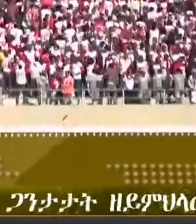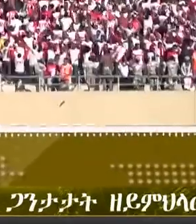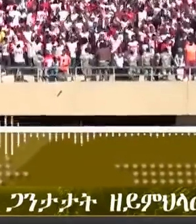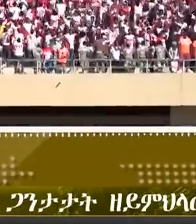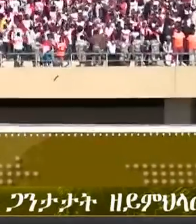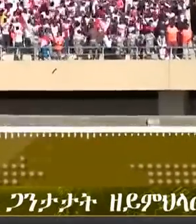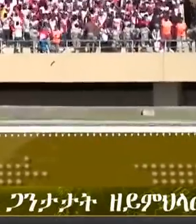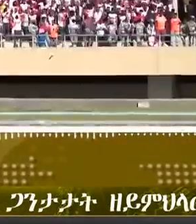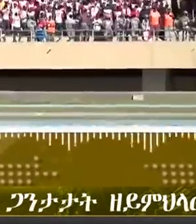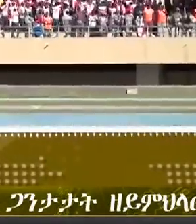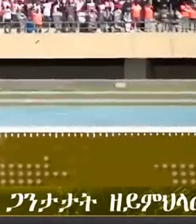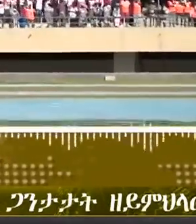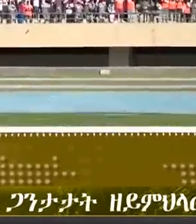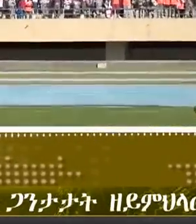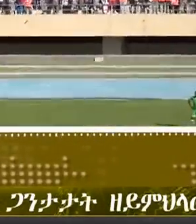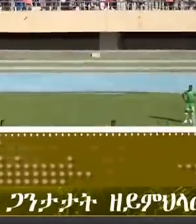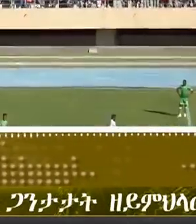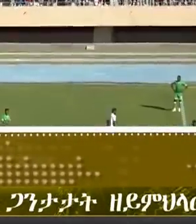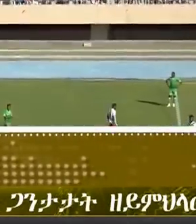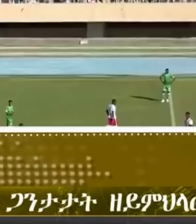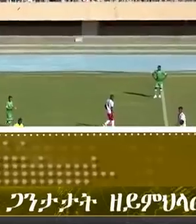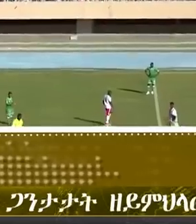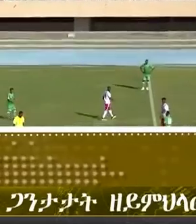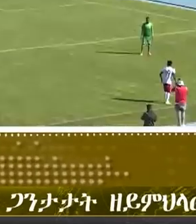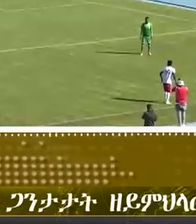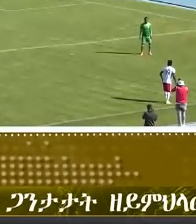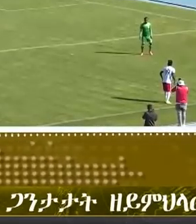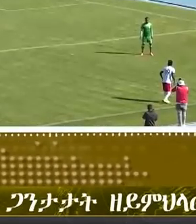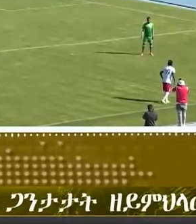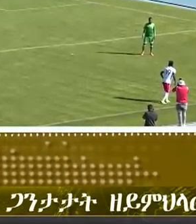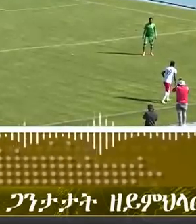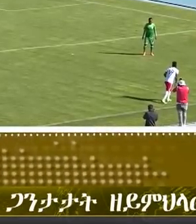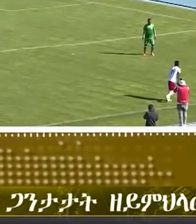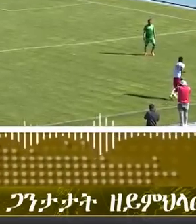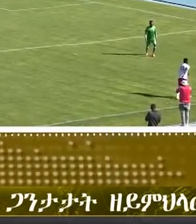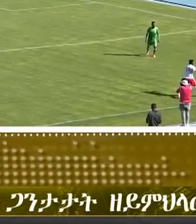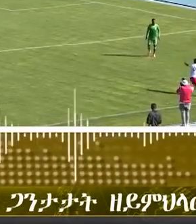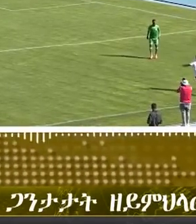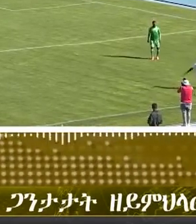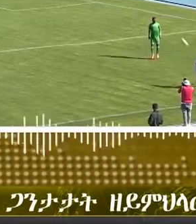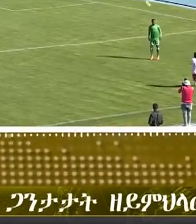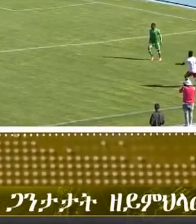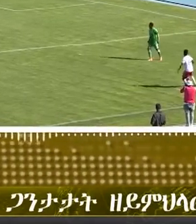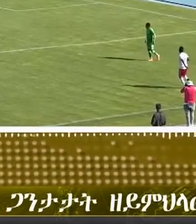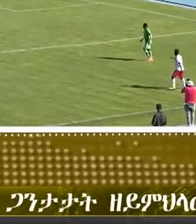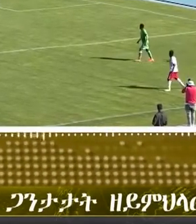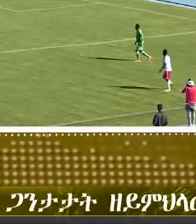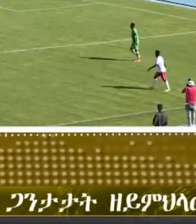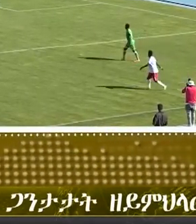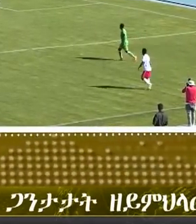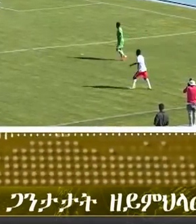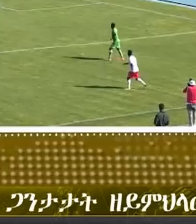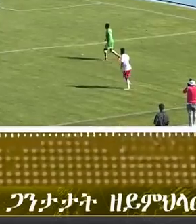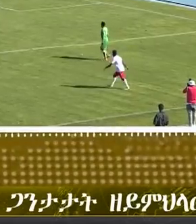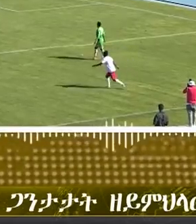ملکو کالو شگر فتر نظرات کار نگواب مثال حجی بزرلو قدام این کل عین کار نحنا فی